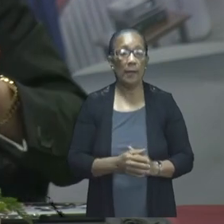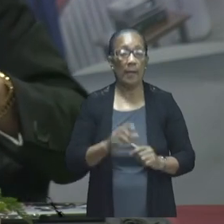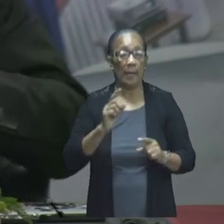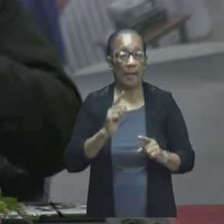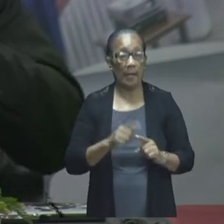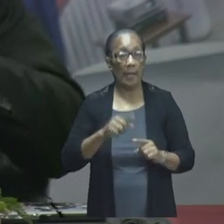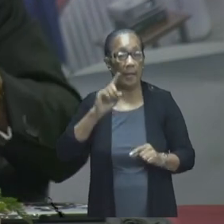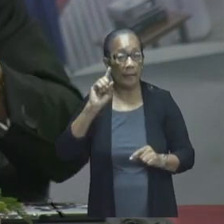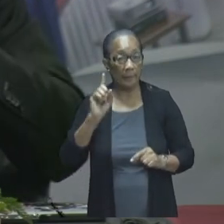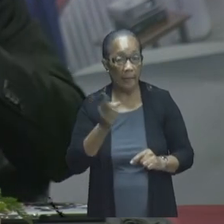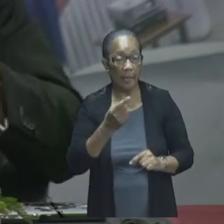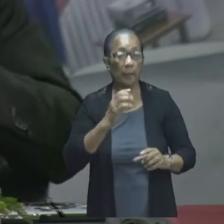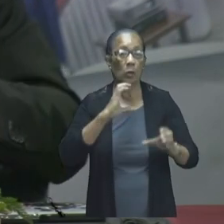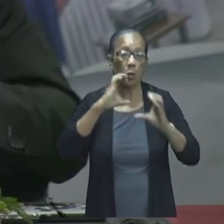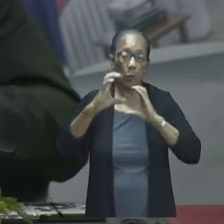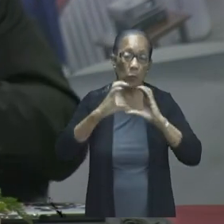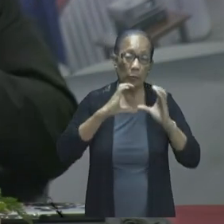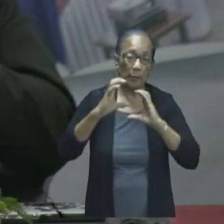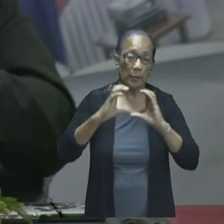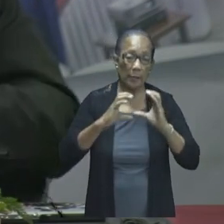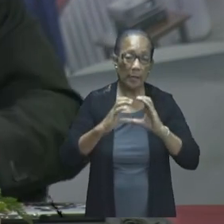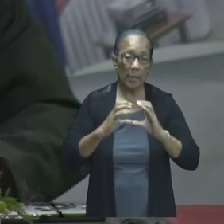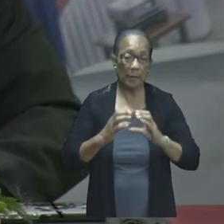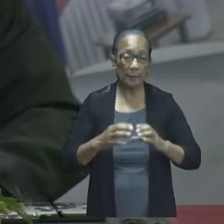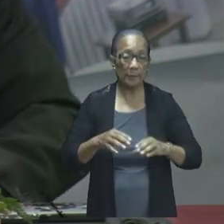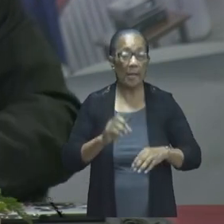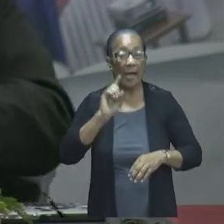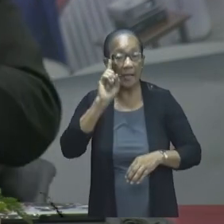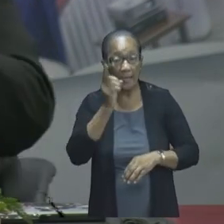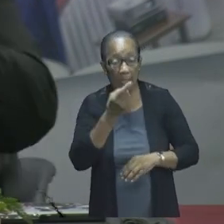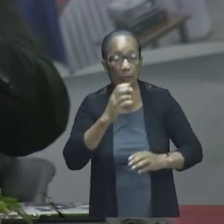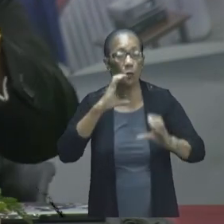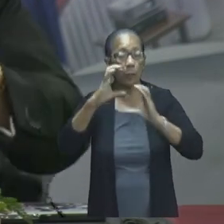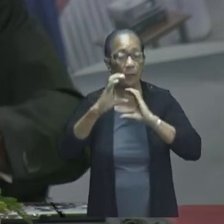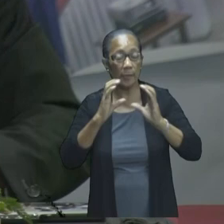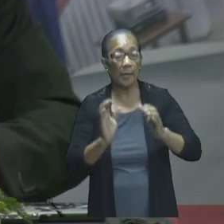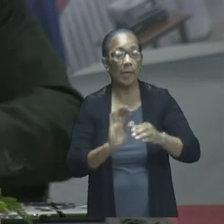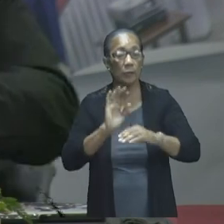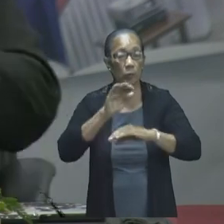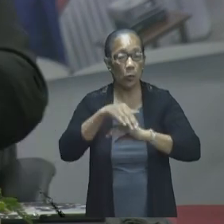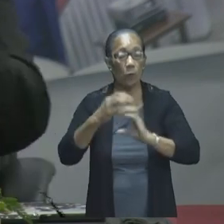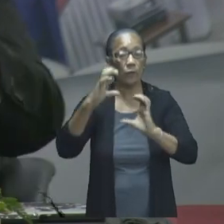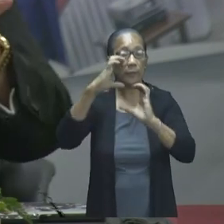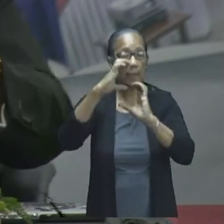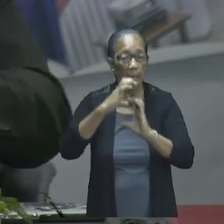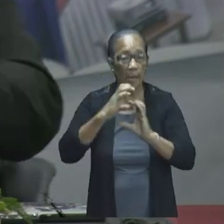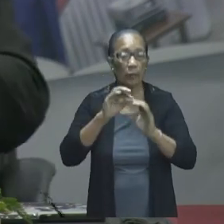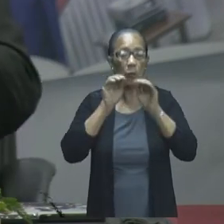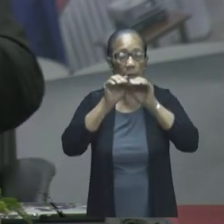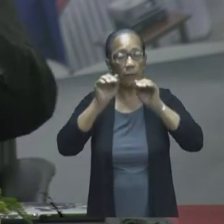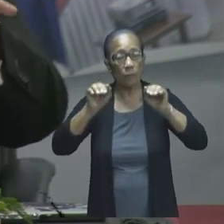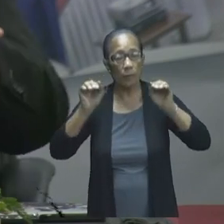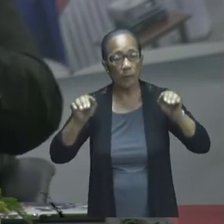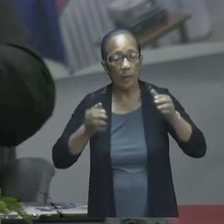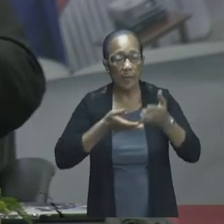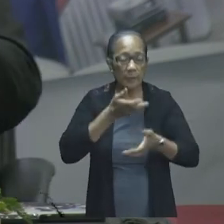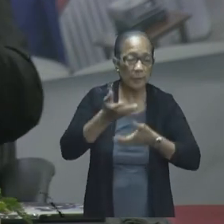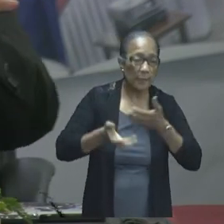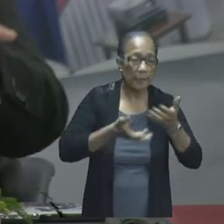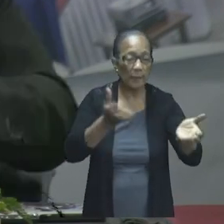een communicatiedesk alleen voor de communicatie met betrekking tot caricom informatie verschaffen